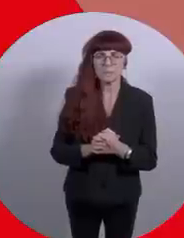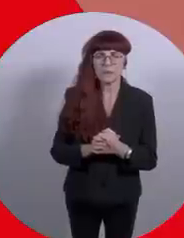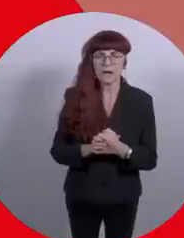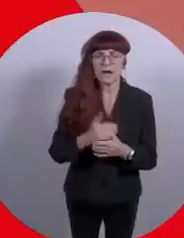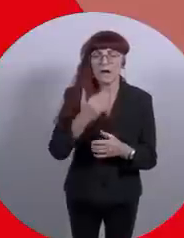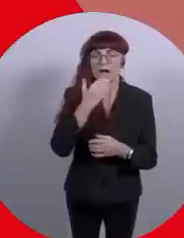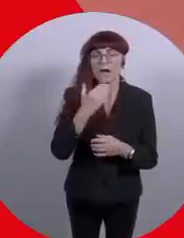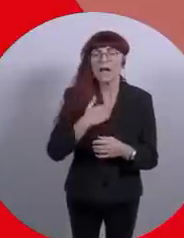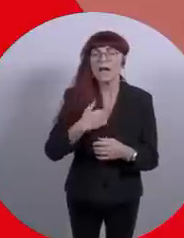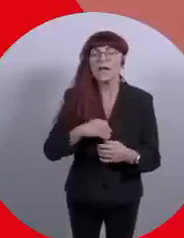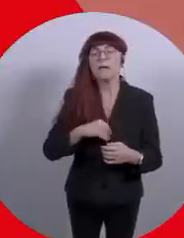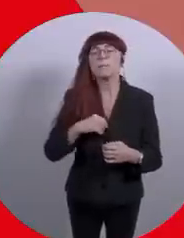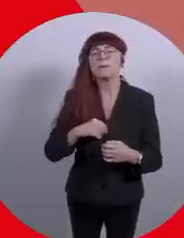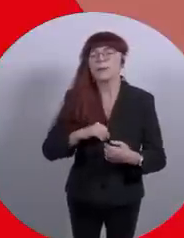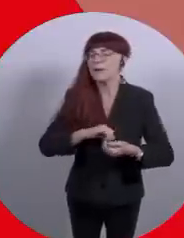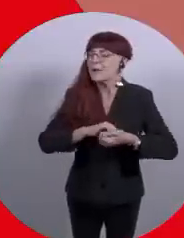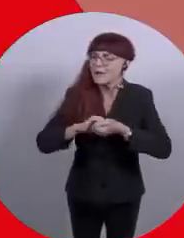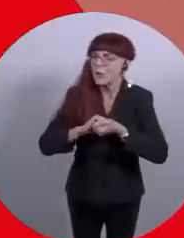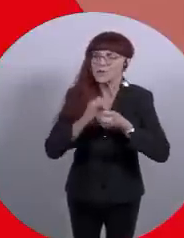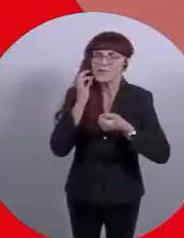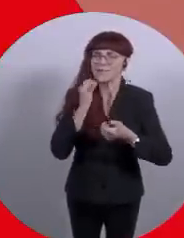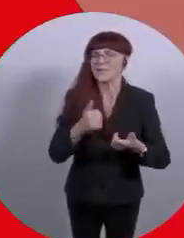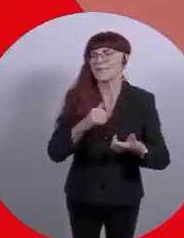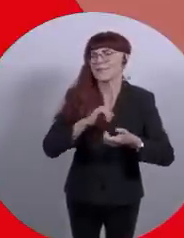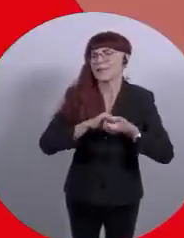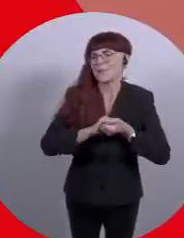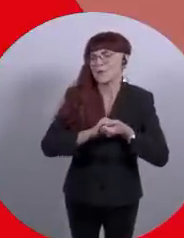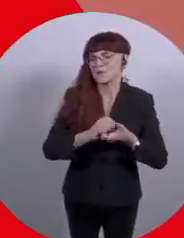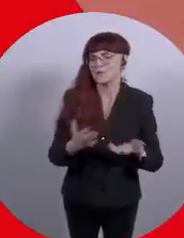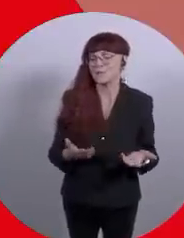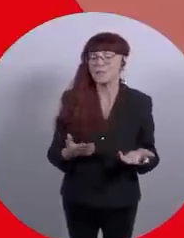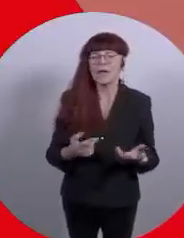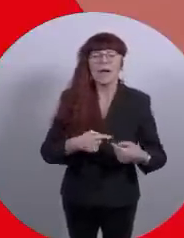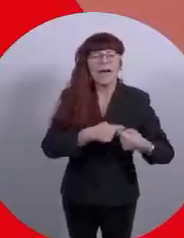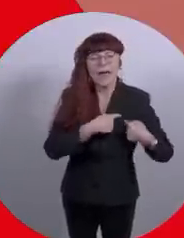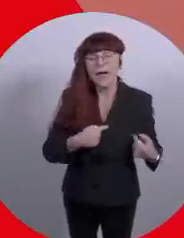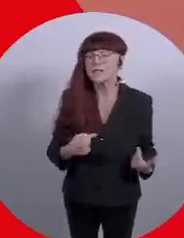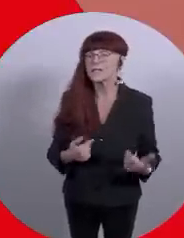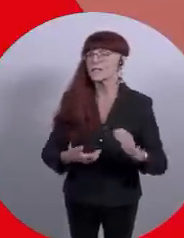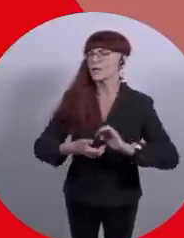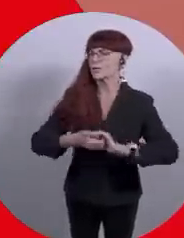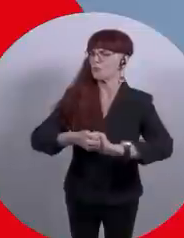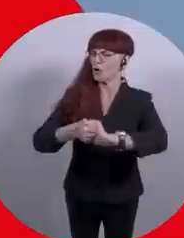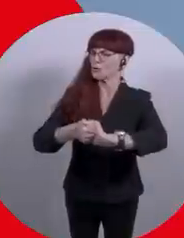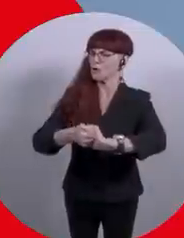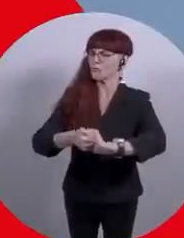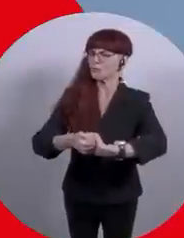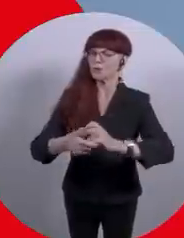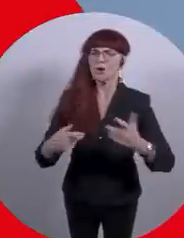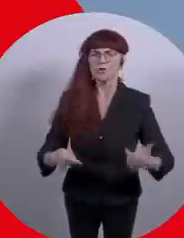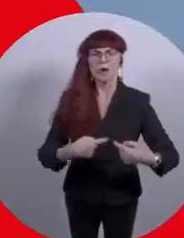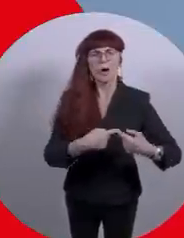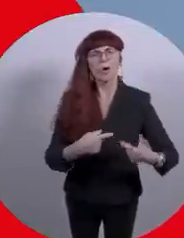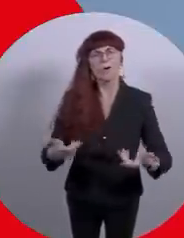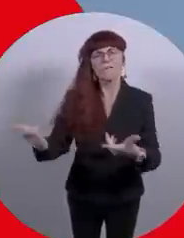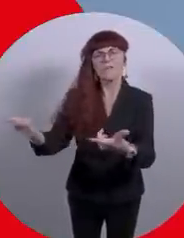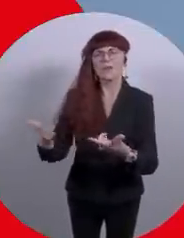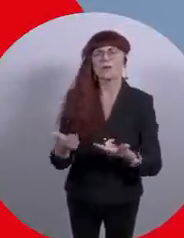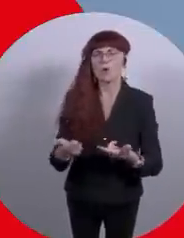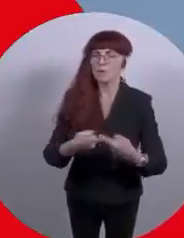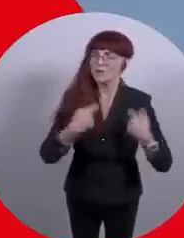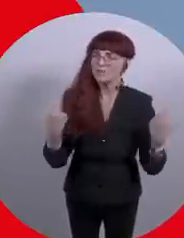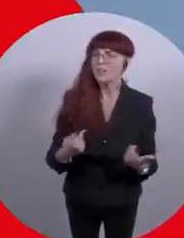ja liebe Genossinnen liebe Genossen ein herzliches Freundschaft und ein Willkommen auch von unserer Seite des